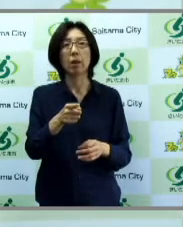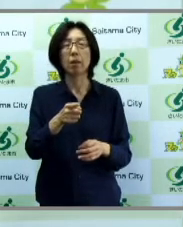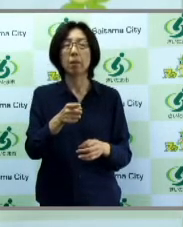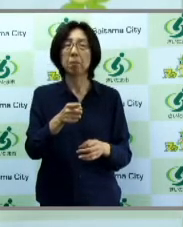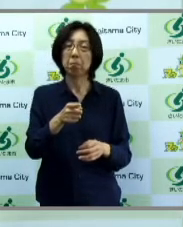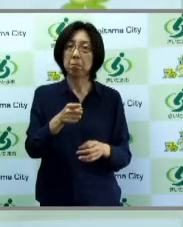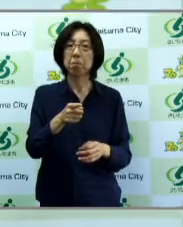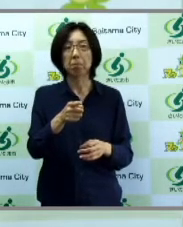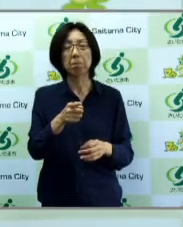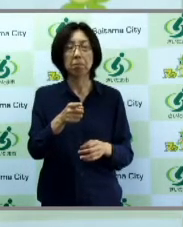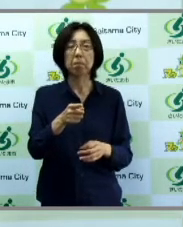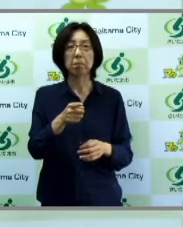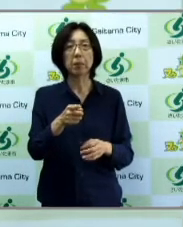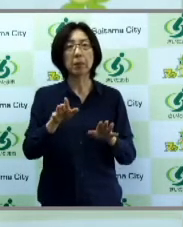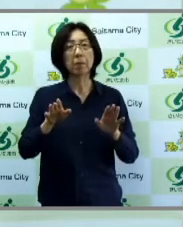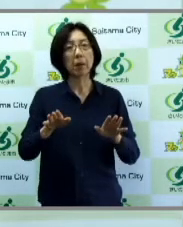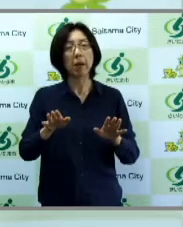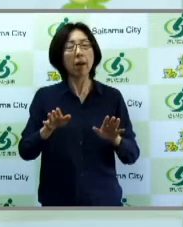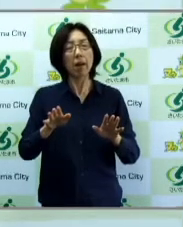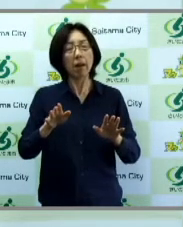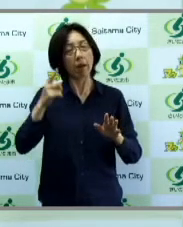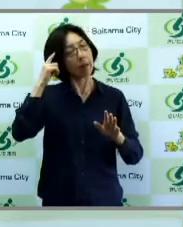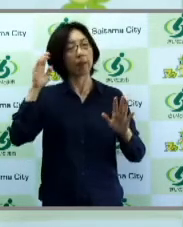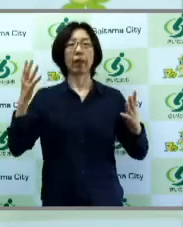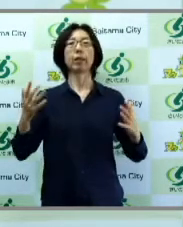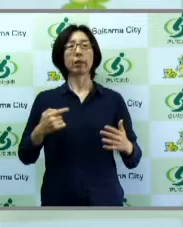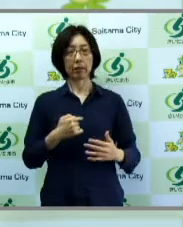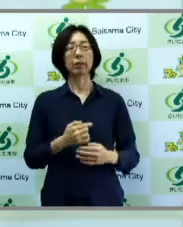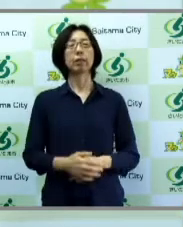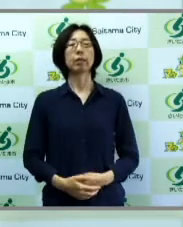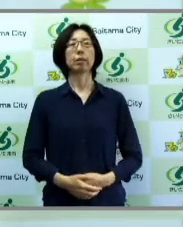ちょっと現時点では今考えてはおりません。